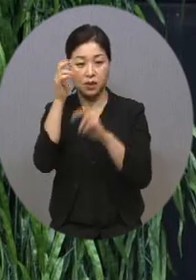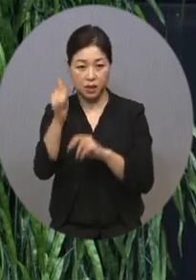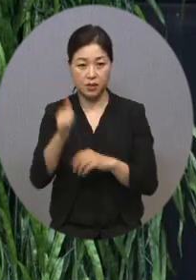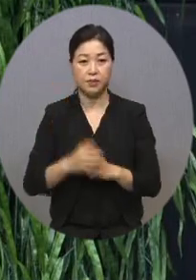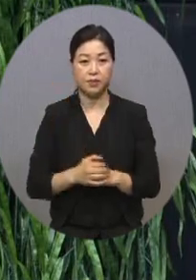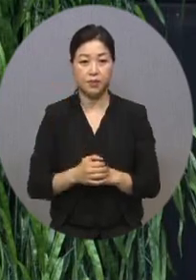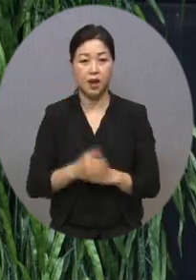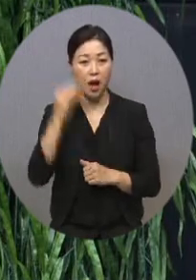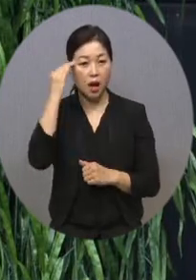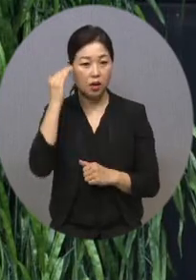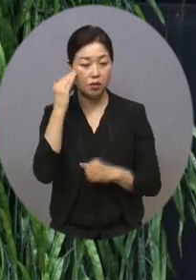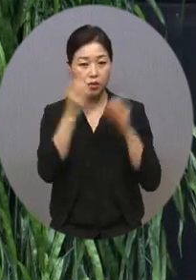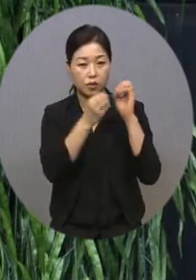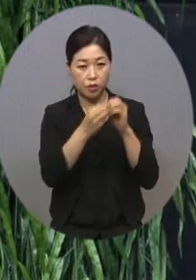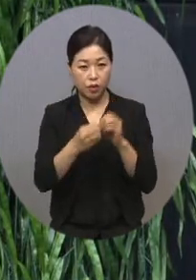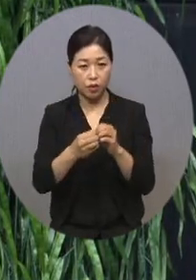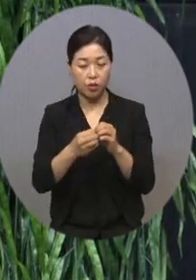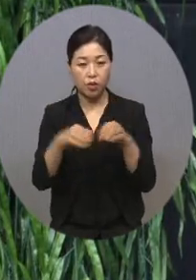그리고 한국